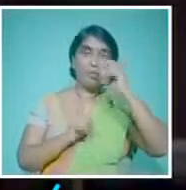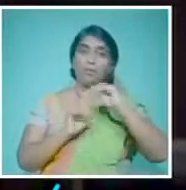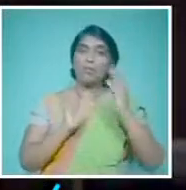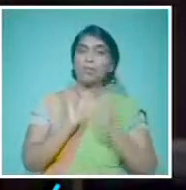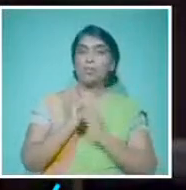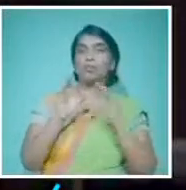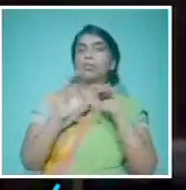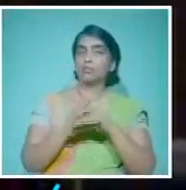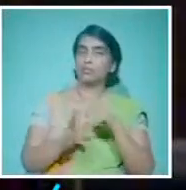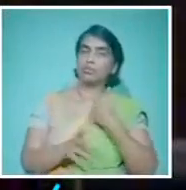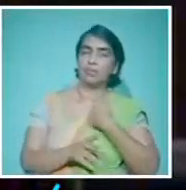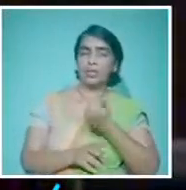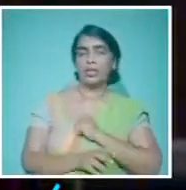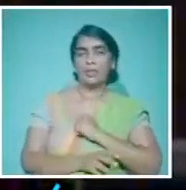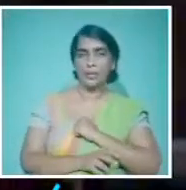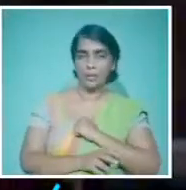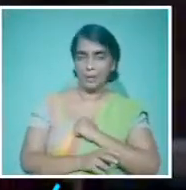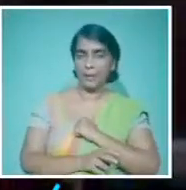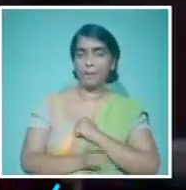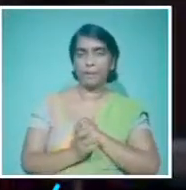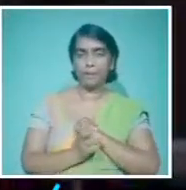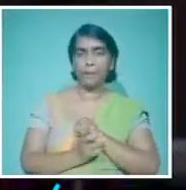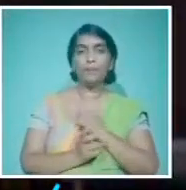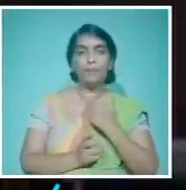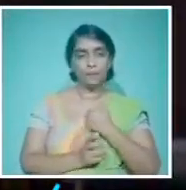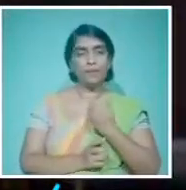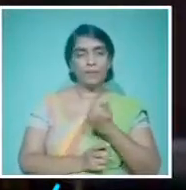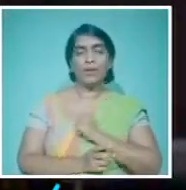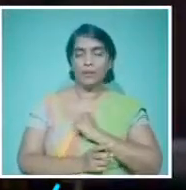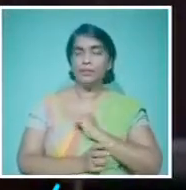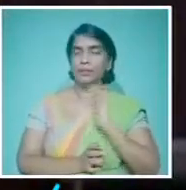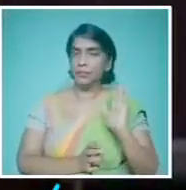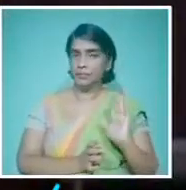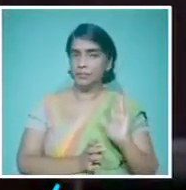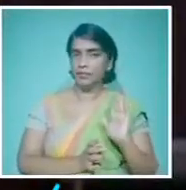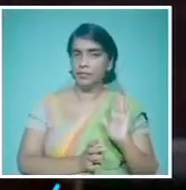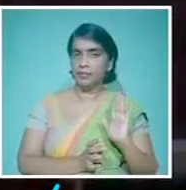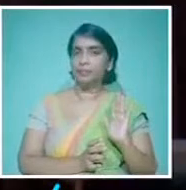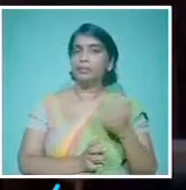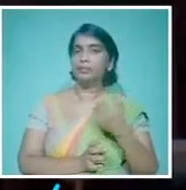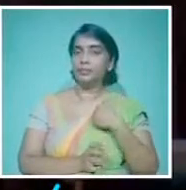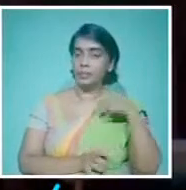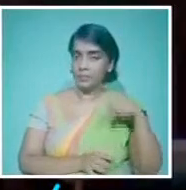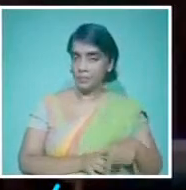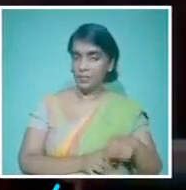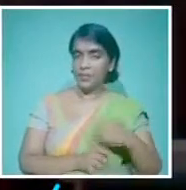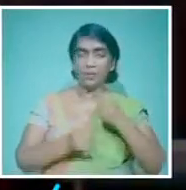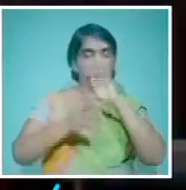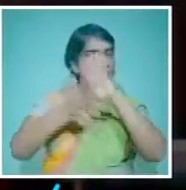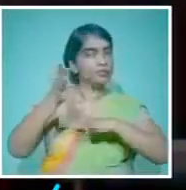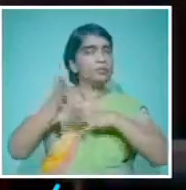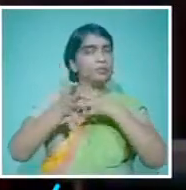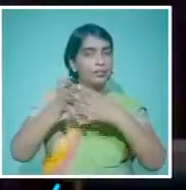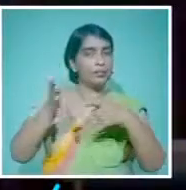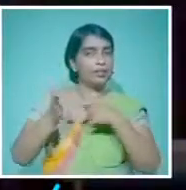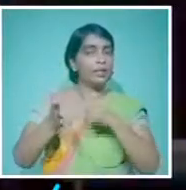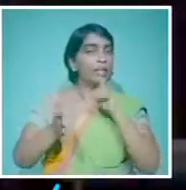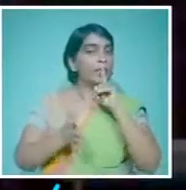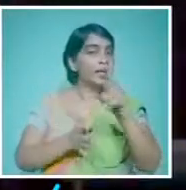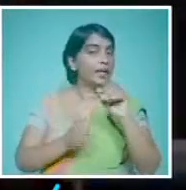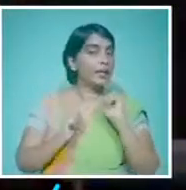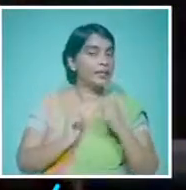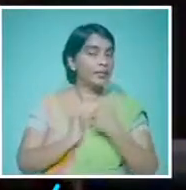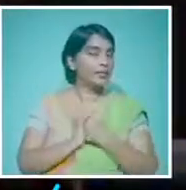වඩ පත් වෙන එකට අපි එකඟයි. අපි එකඟ වුණා. මම මේ අද මේ වැය ශීර්ෂයේදී ඒක කියන්නේ ඇයි